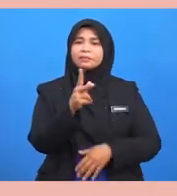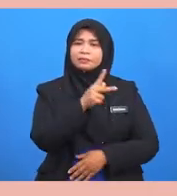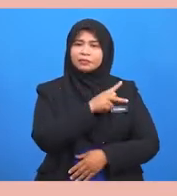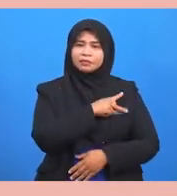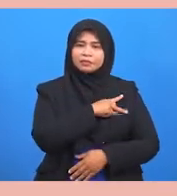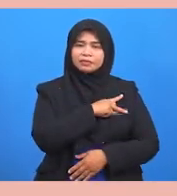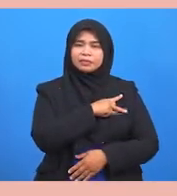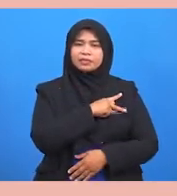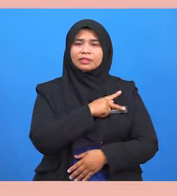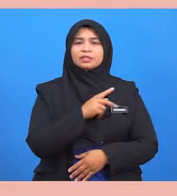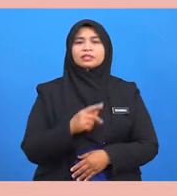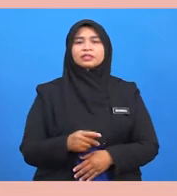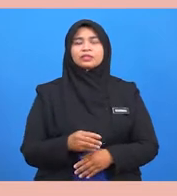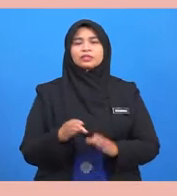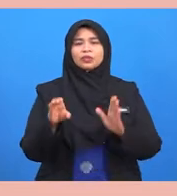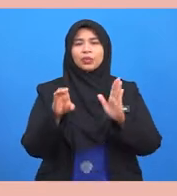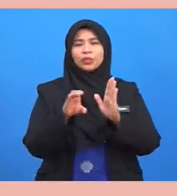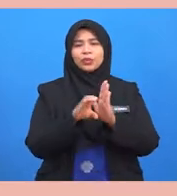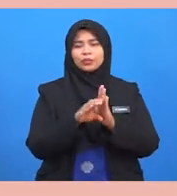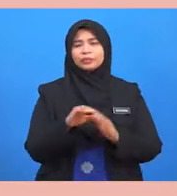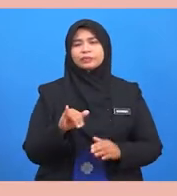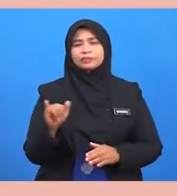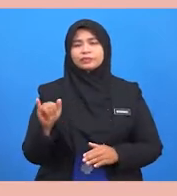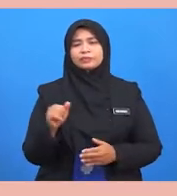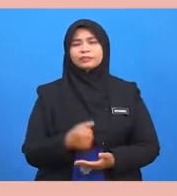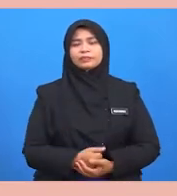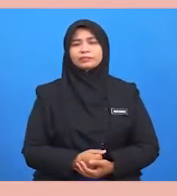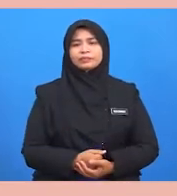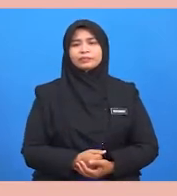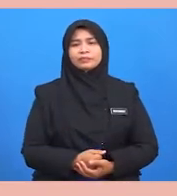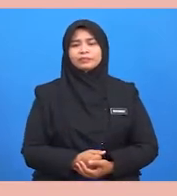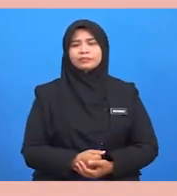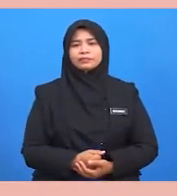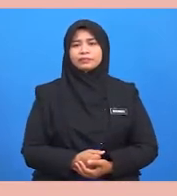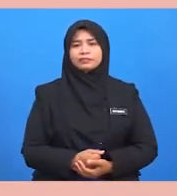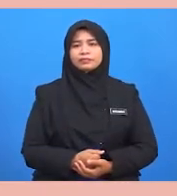pemimpin serta contohnya?